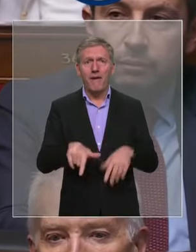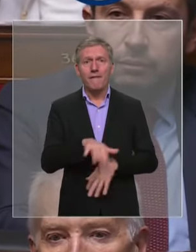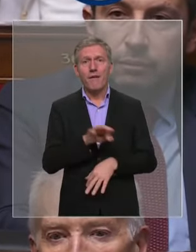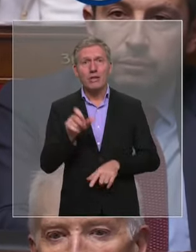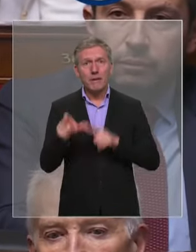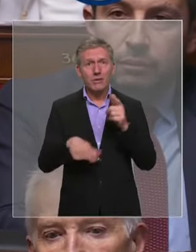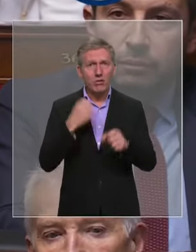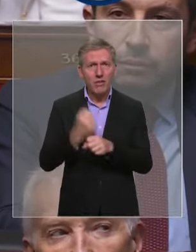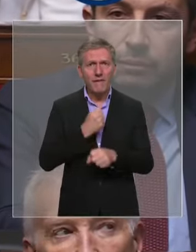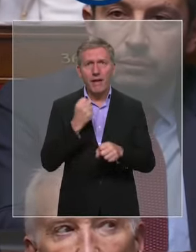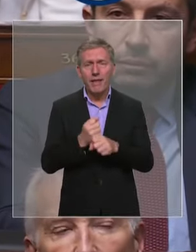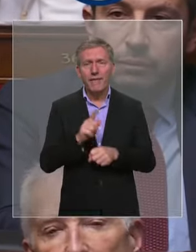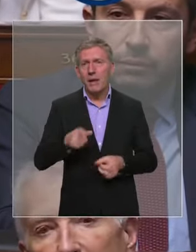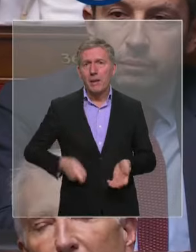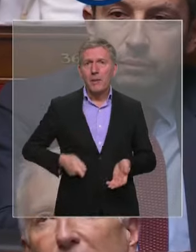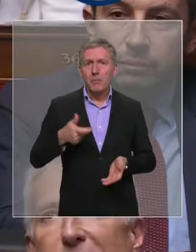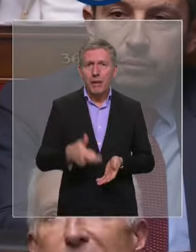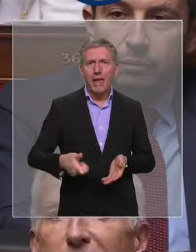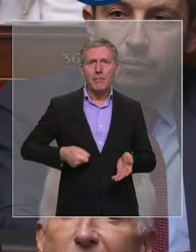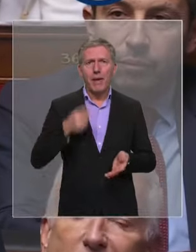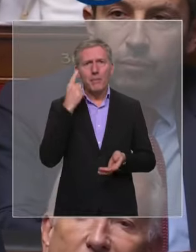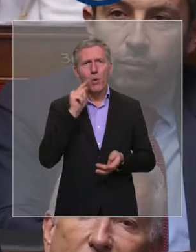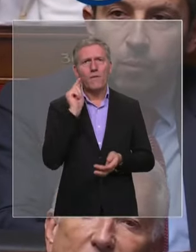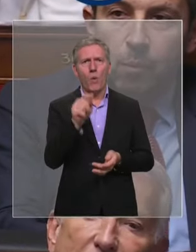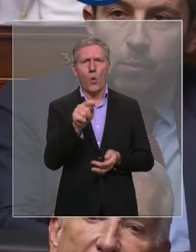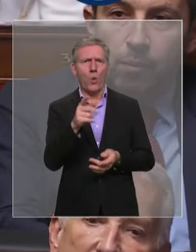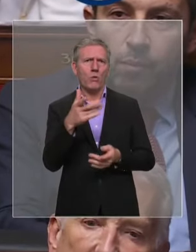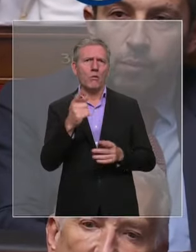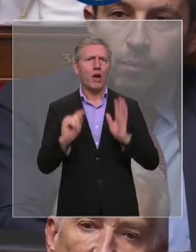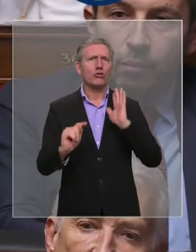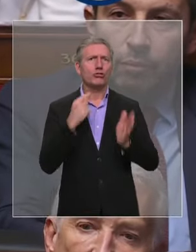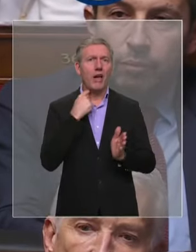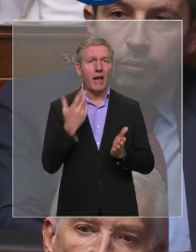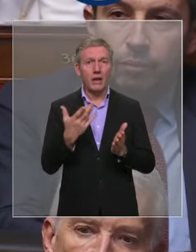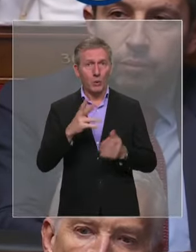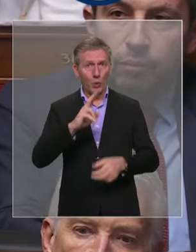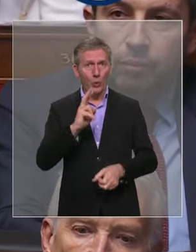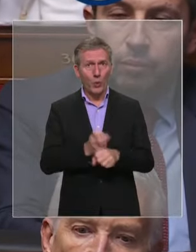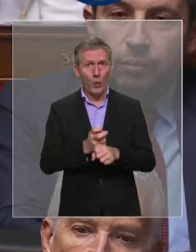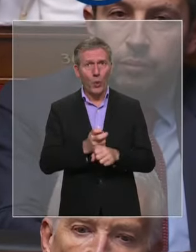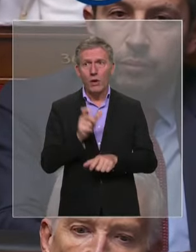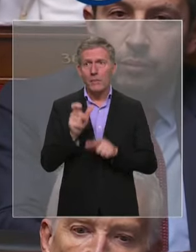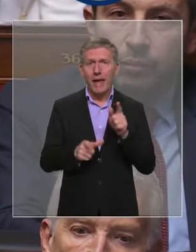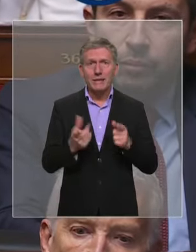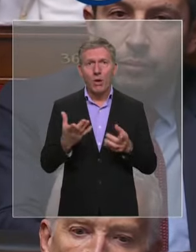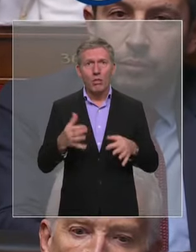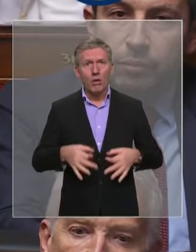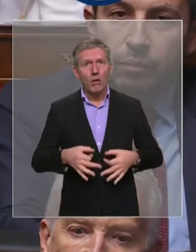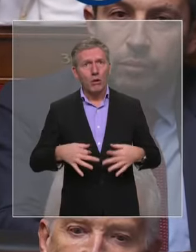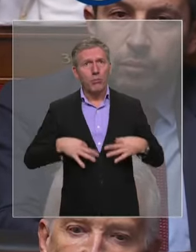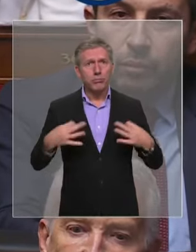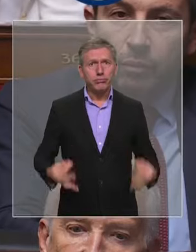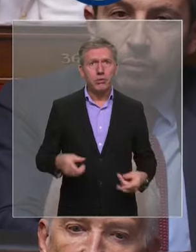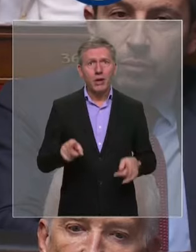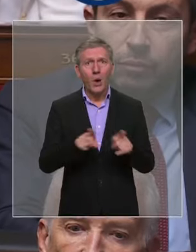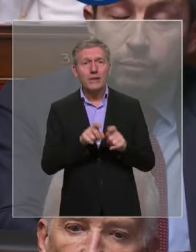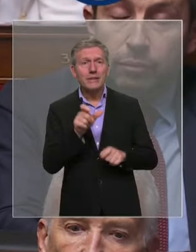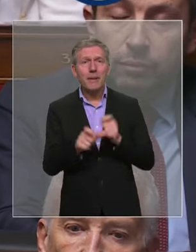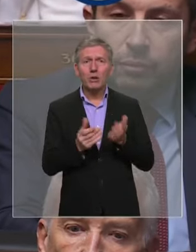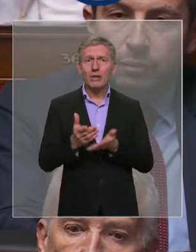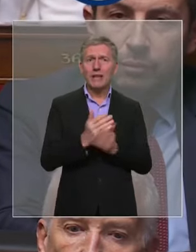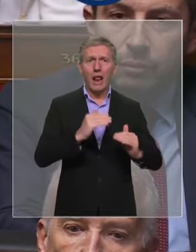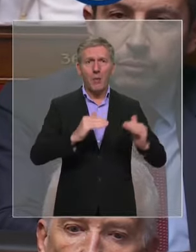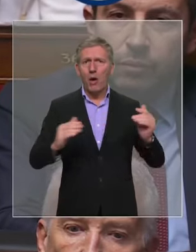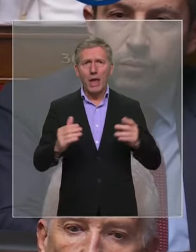travail n'a le droit que de payer pour éponger vos échecs. Dur avec les Français les plus humbles, vous êtes tout aussi injuste avec les classes moyennes